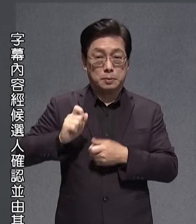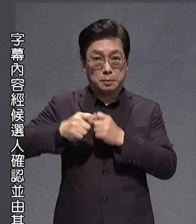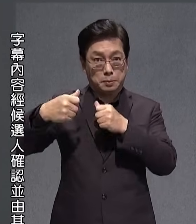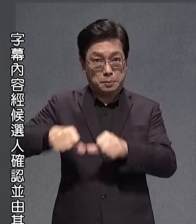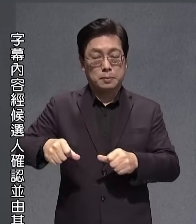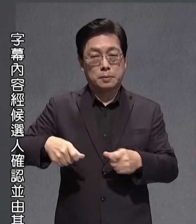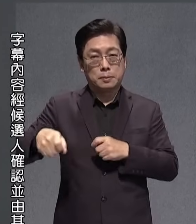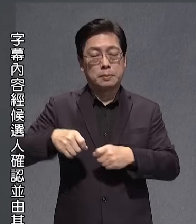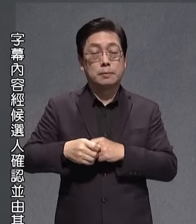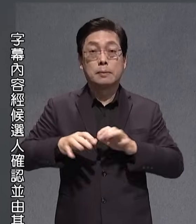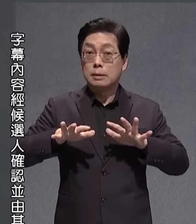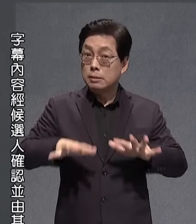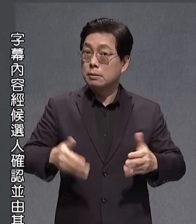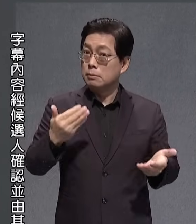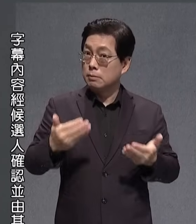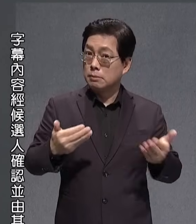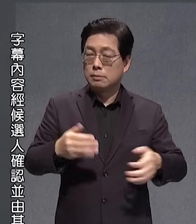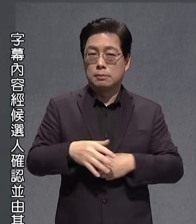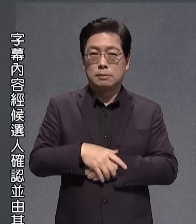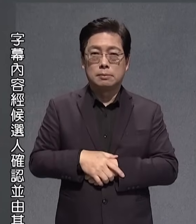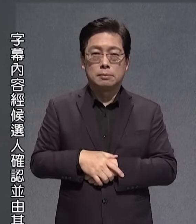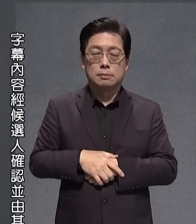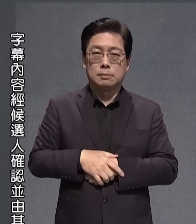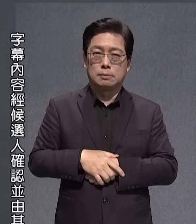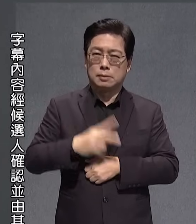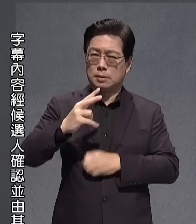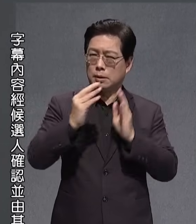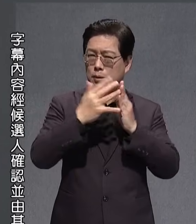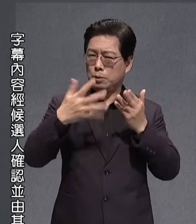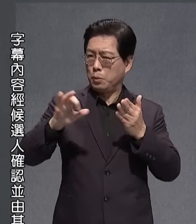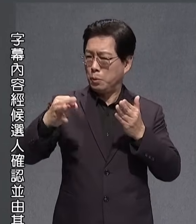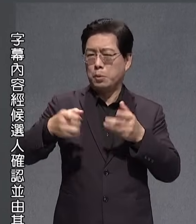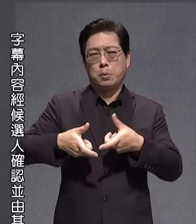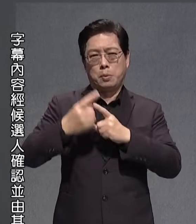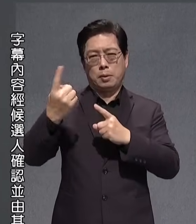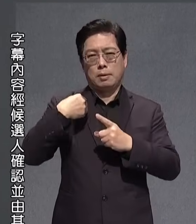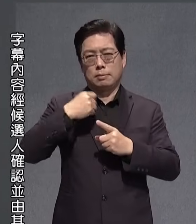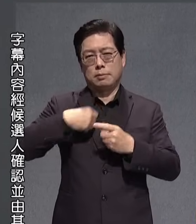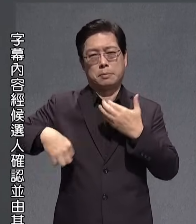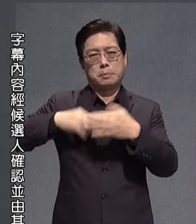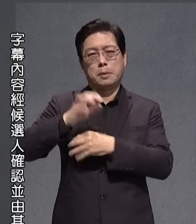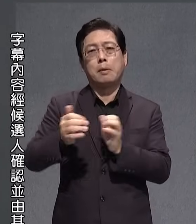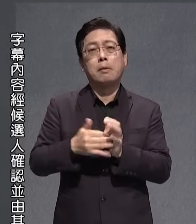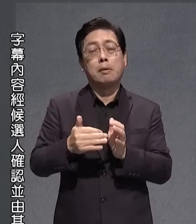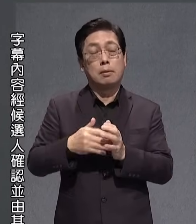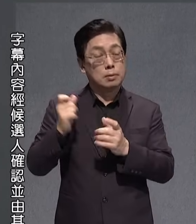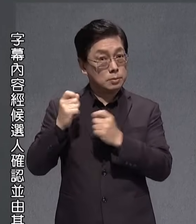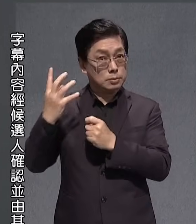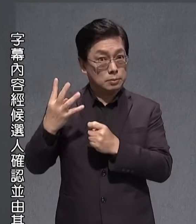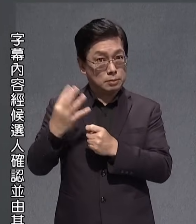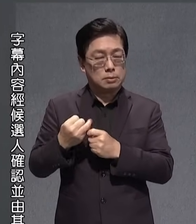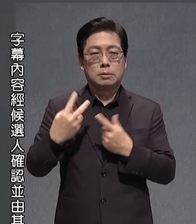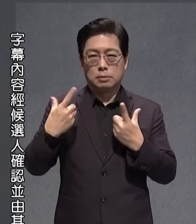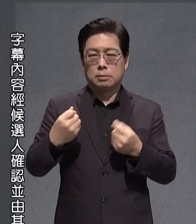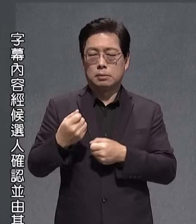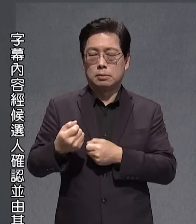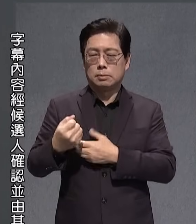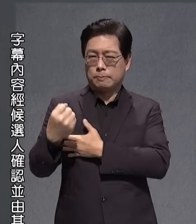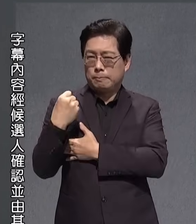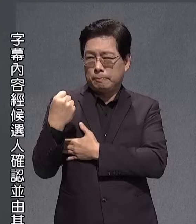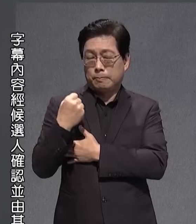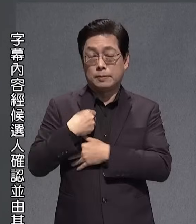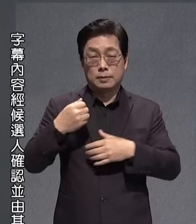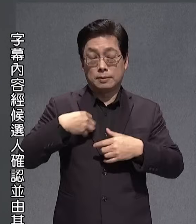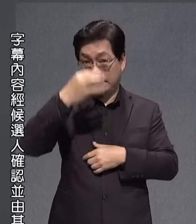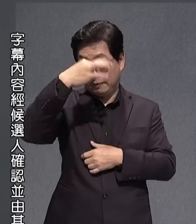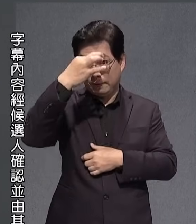方案。目前已经有2兆多元的投资回到台湾。过去这几年来，我们也积极的跟菲